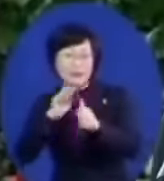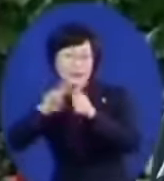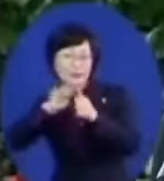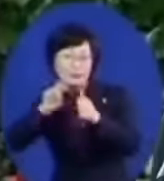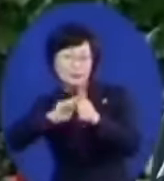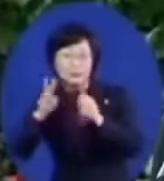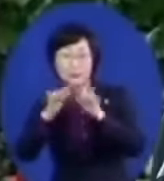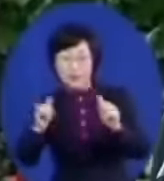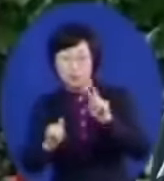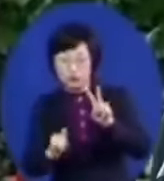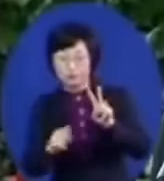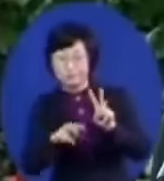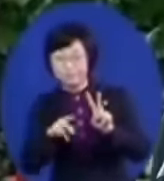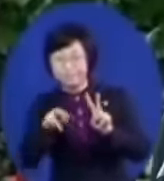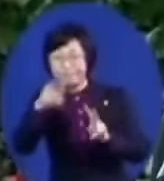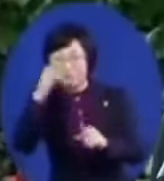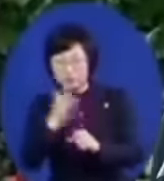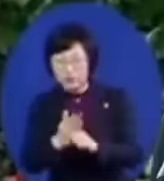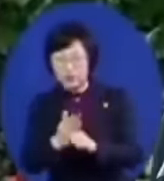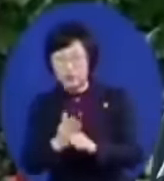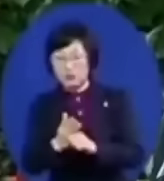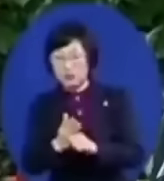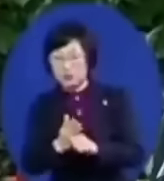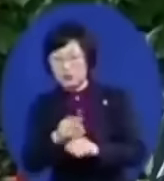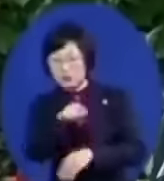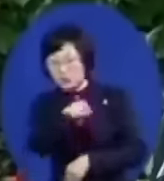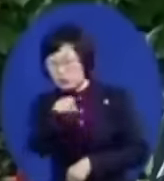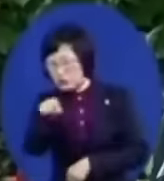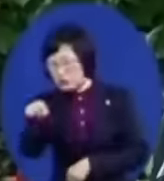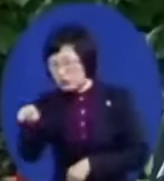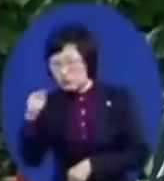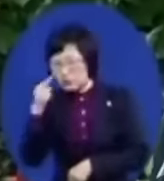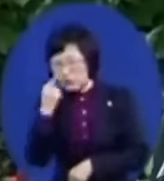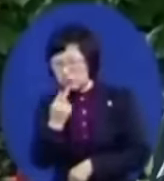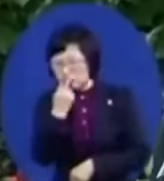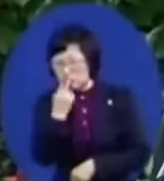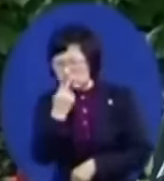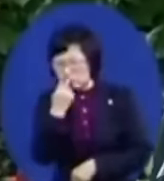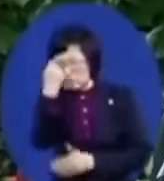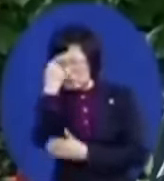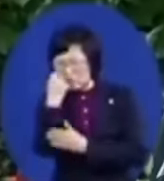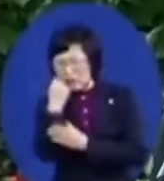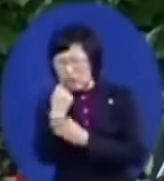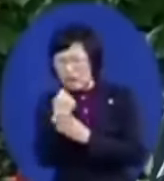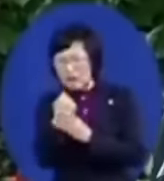있었는데 주변에 가난한 사람이 모여 살고 지저분하고 악취와